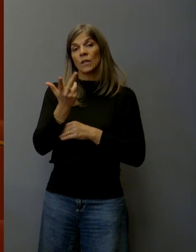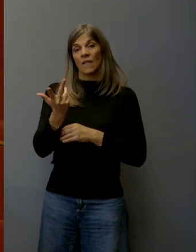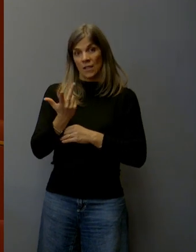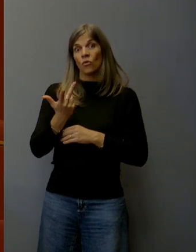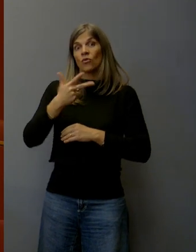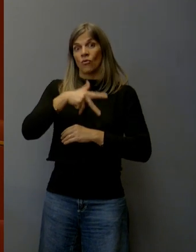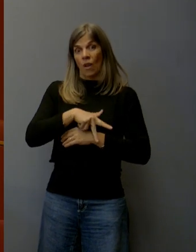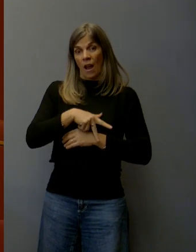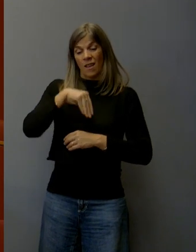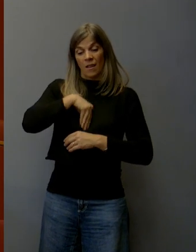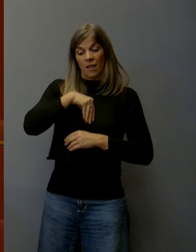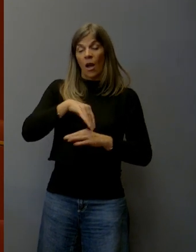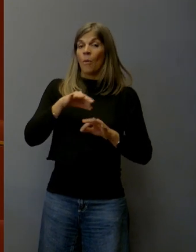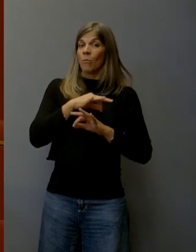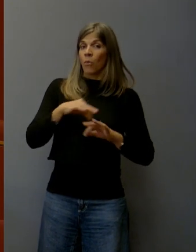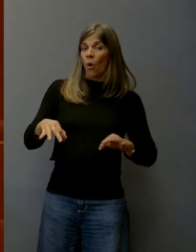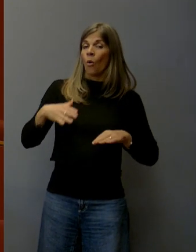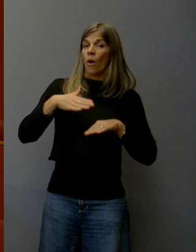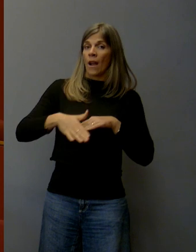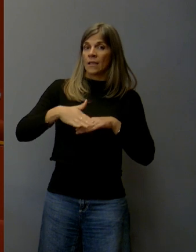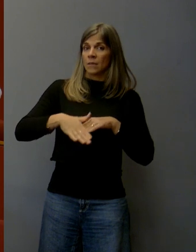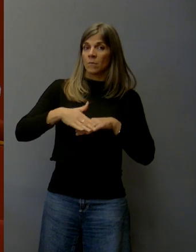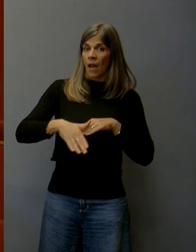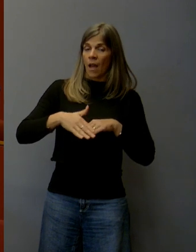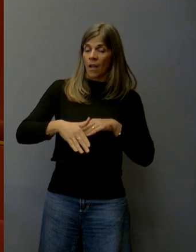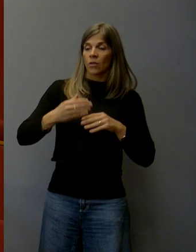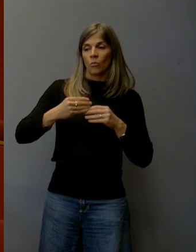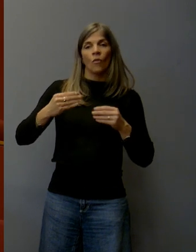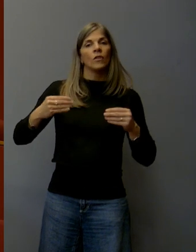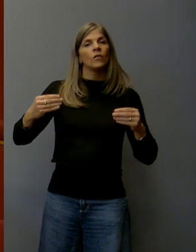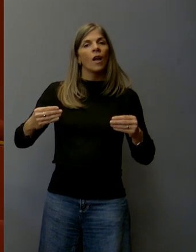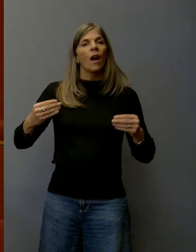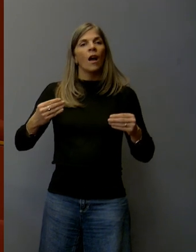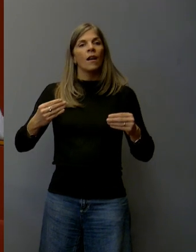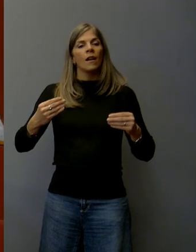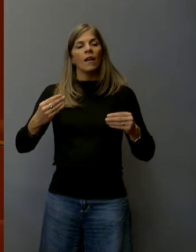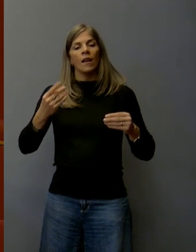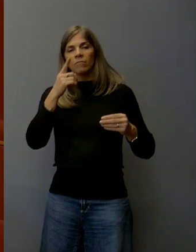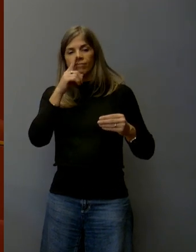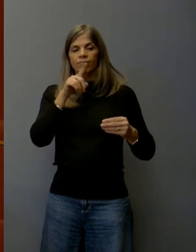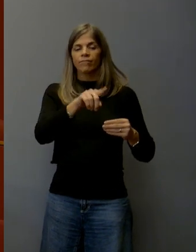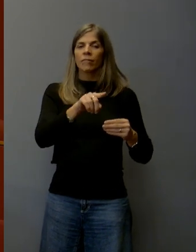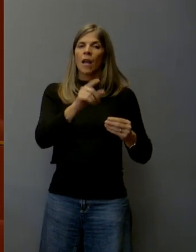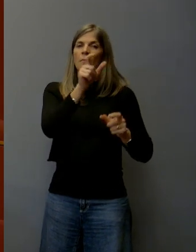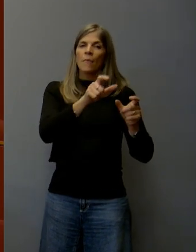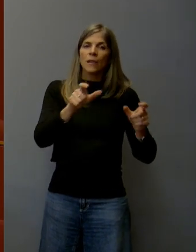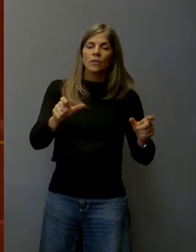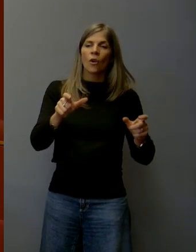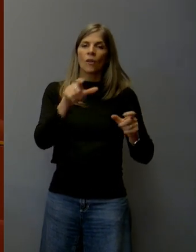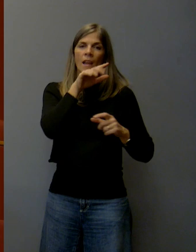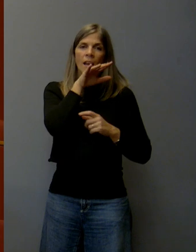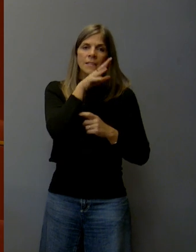preparate formate e capaci ad aiutare per aiutare le soprattutto le categorie più